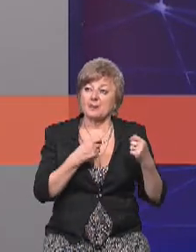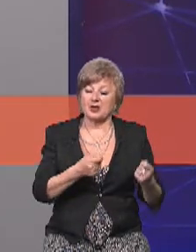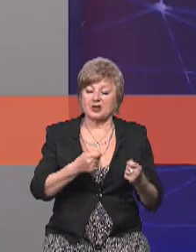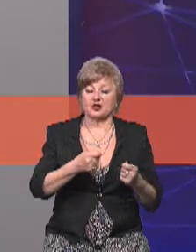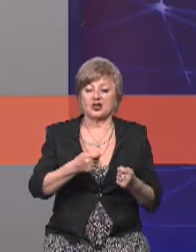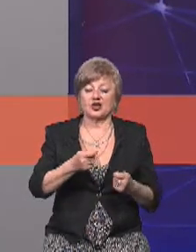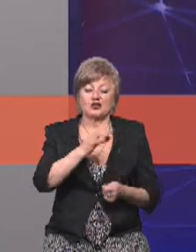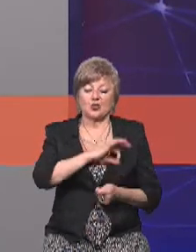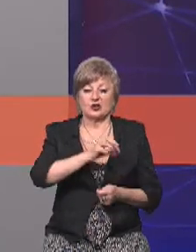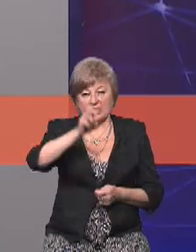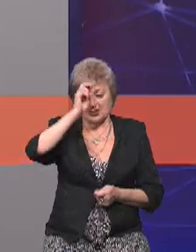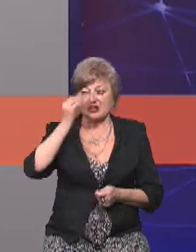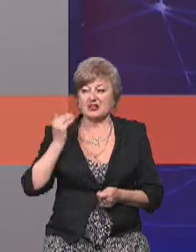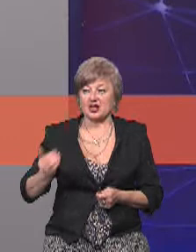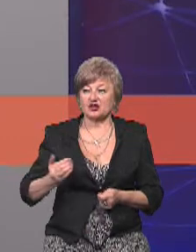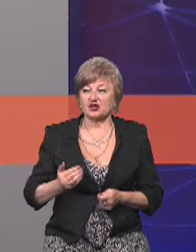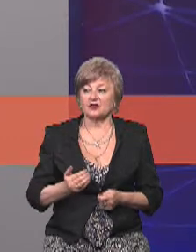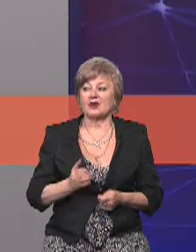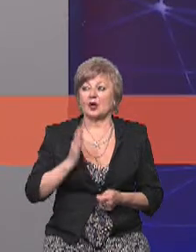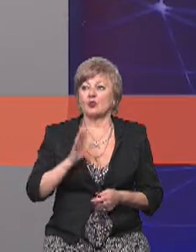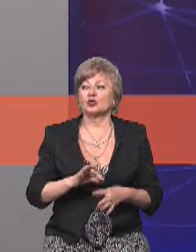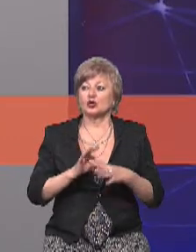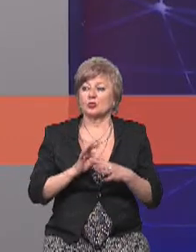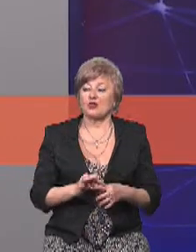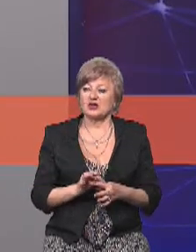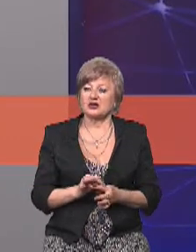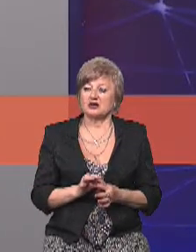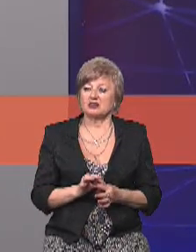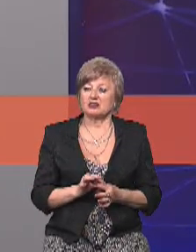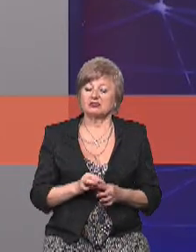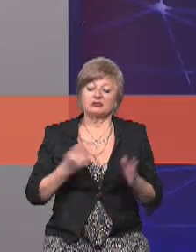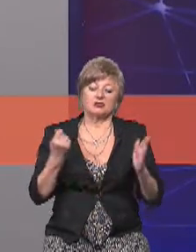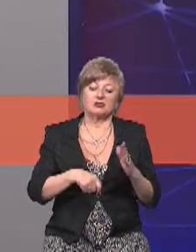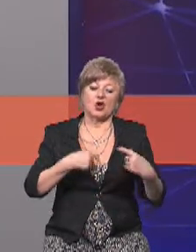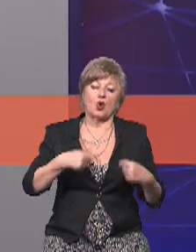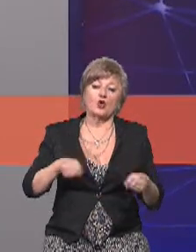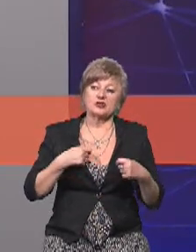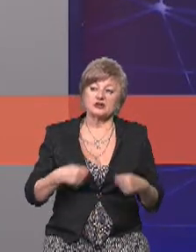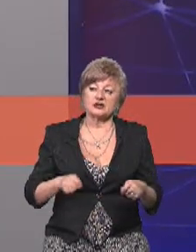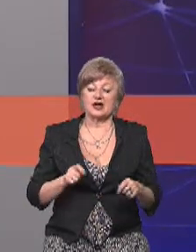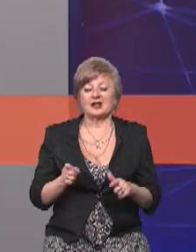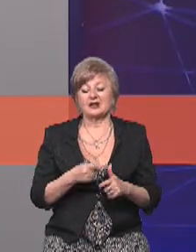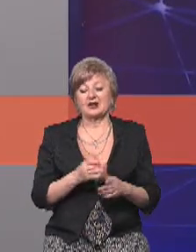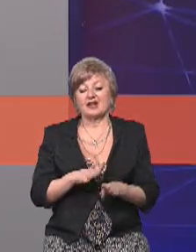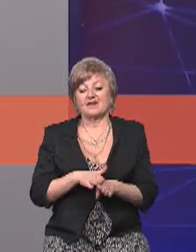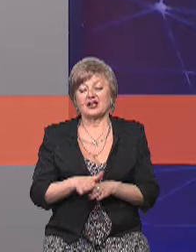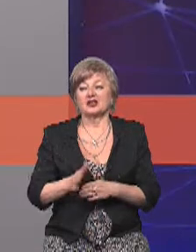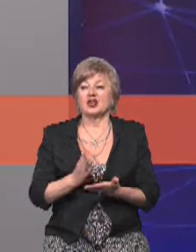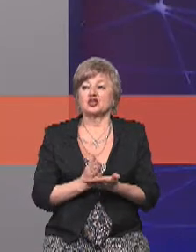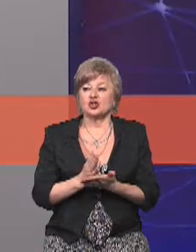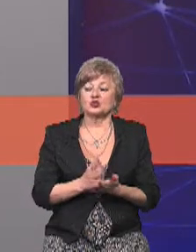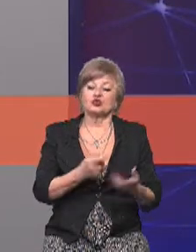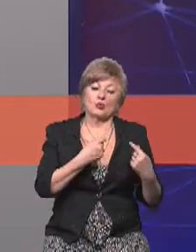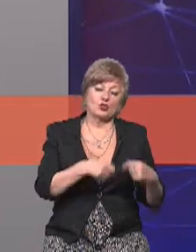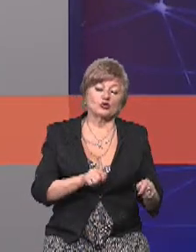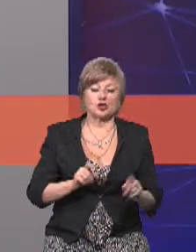держави, буде проводитись аукціони або виконавча служба їх буде